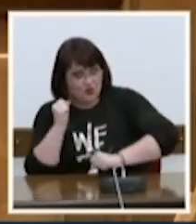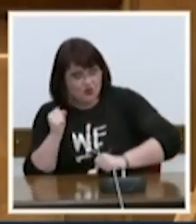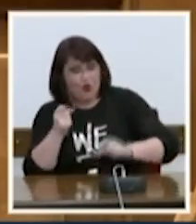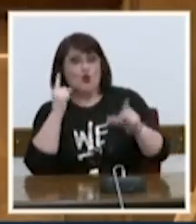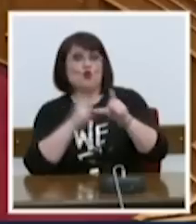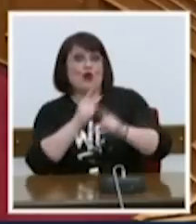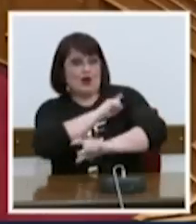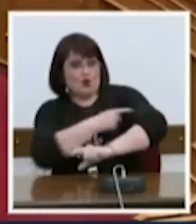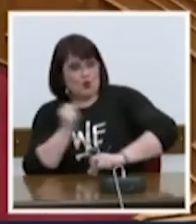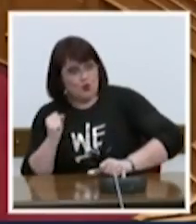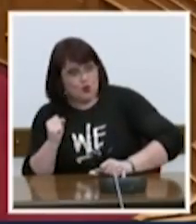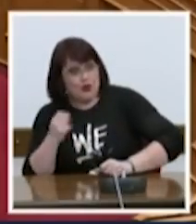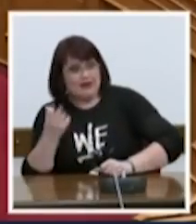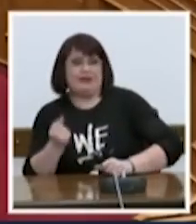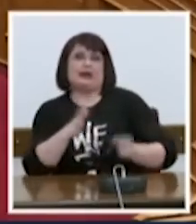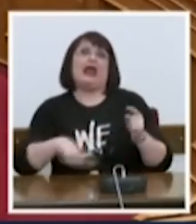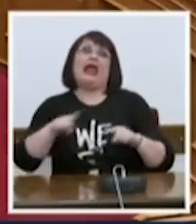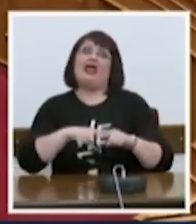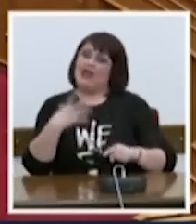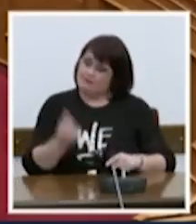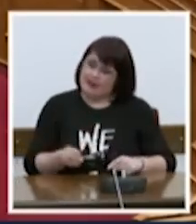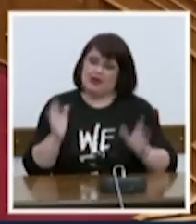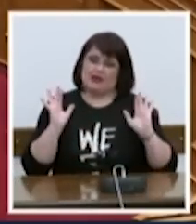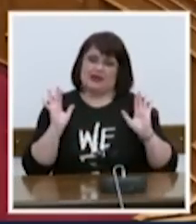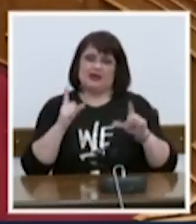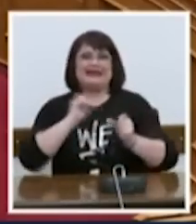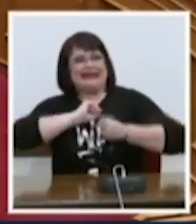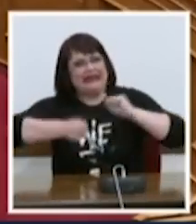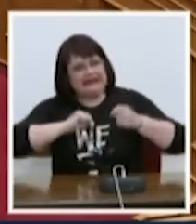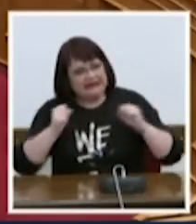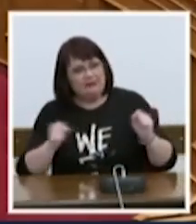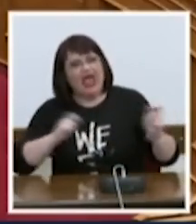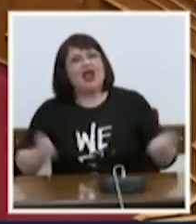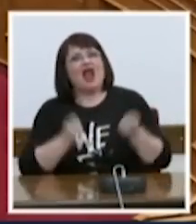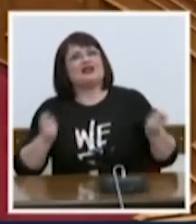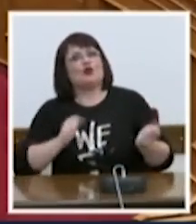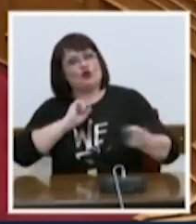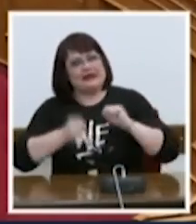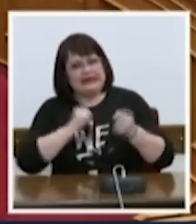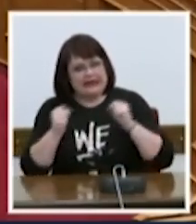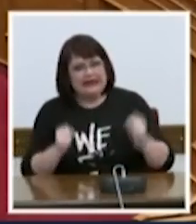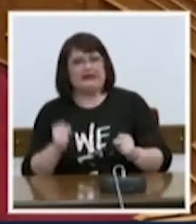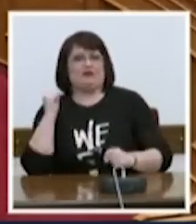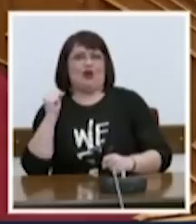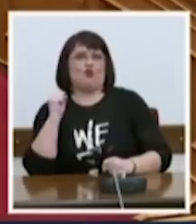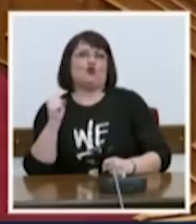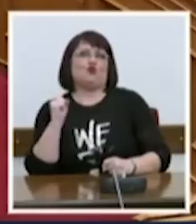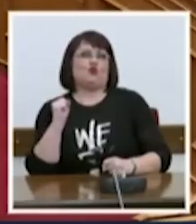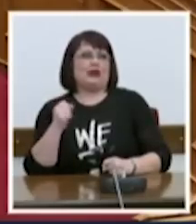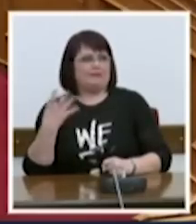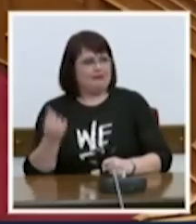ΚΚΕ. Και στη χώρα μας υπάρχει τέτοιο κίνημα, εργατικό κίνημα, παρά τα περισσότερα